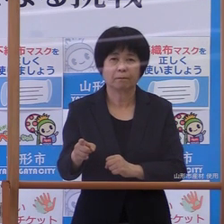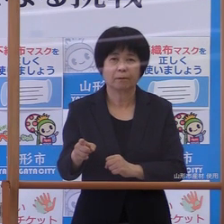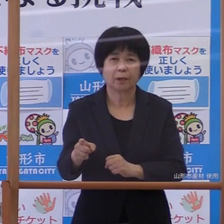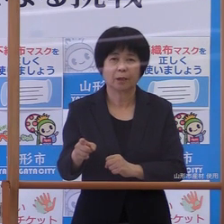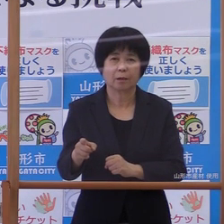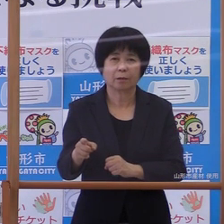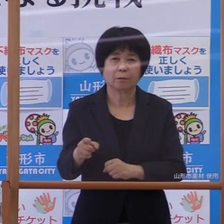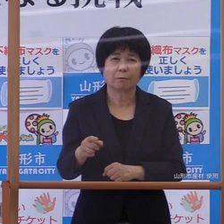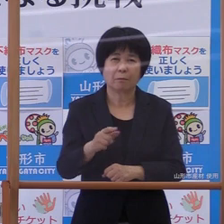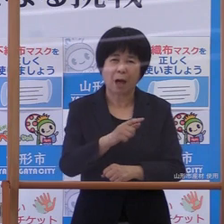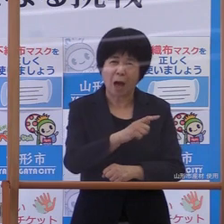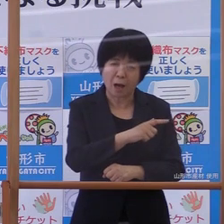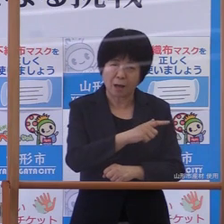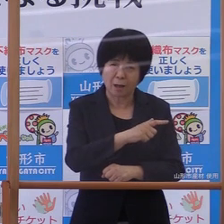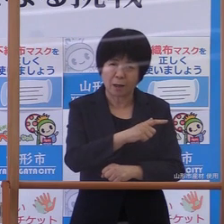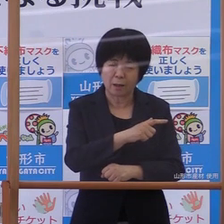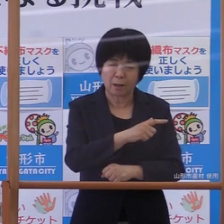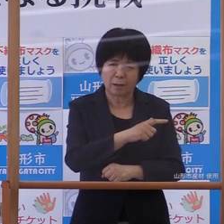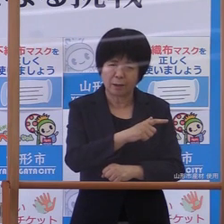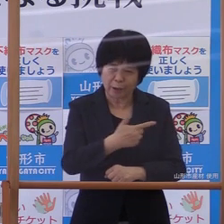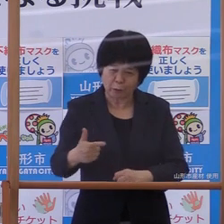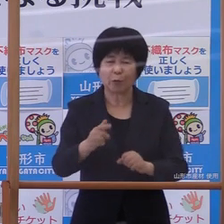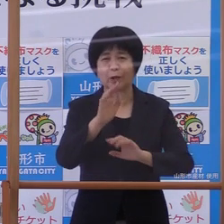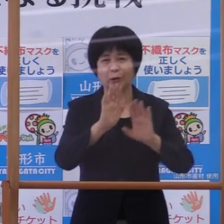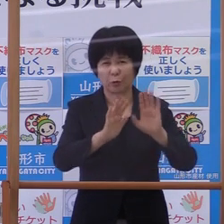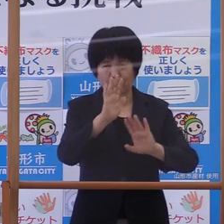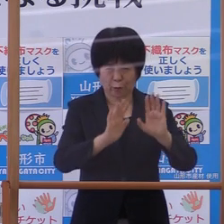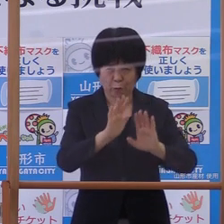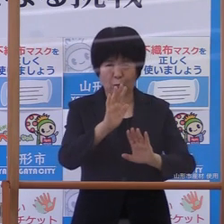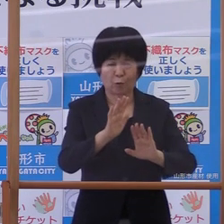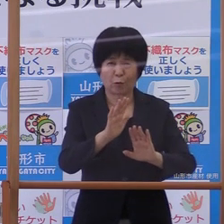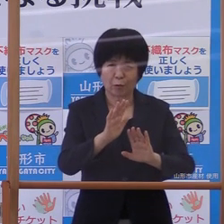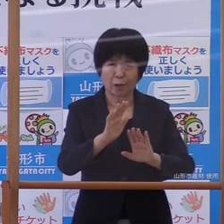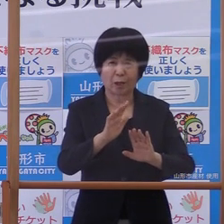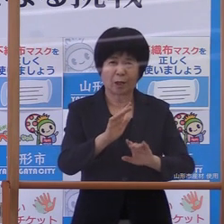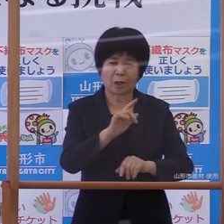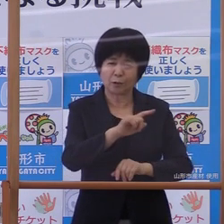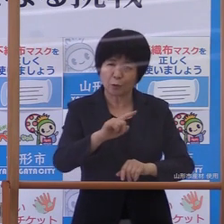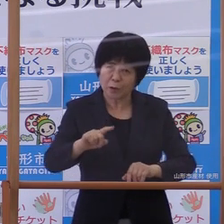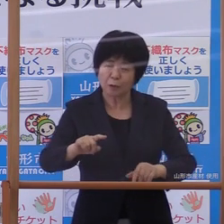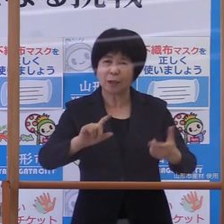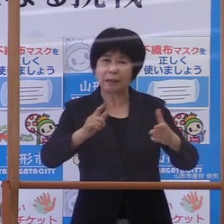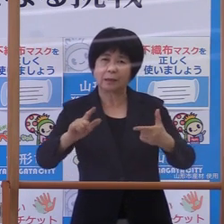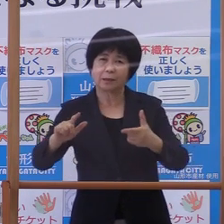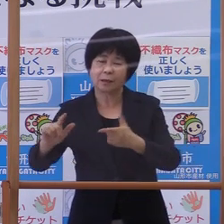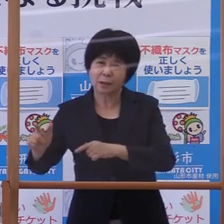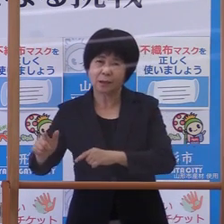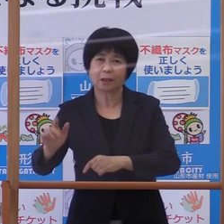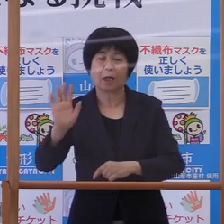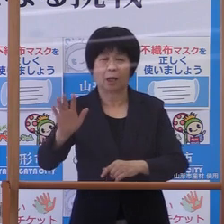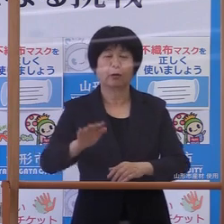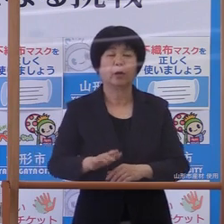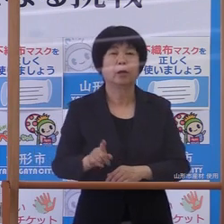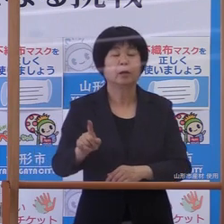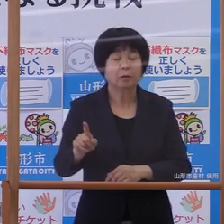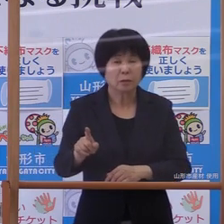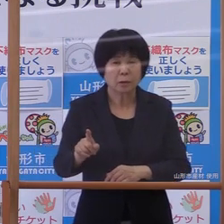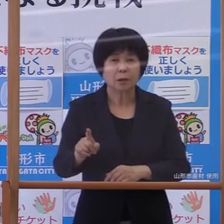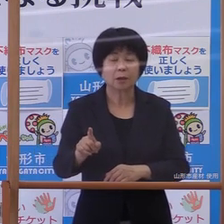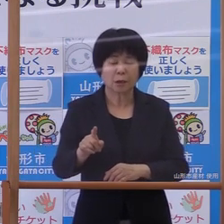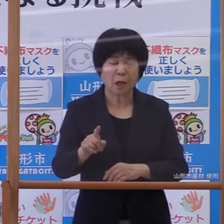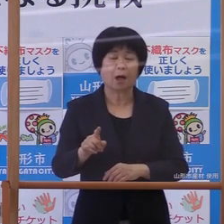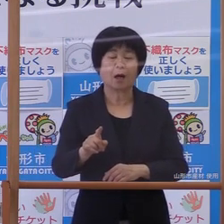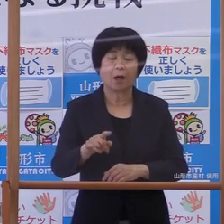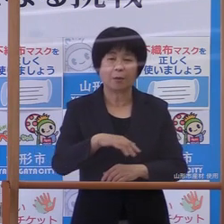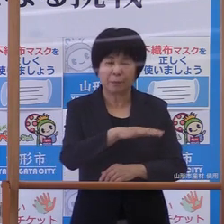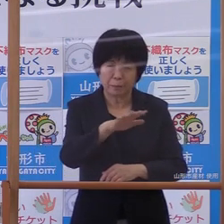多様化していると言いますか、いろんな状況があるというふうに伺っております。今後もですね、そうした皆様